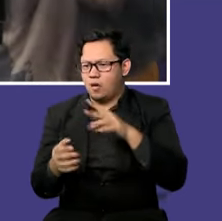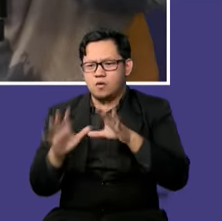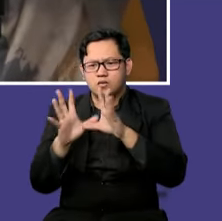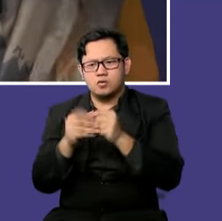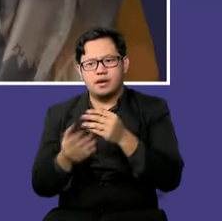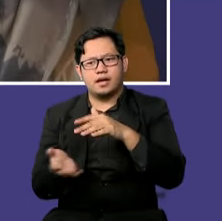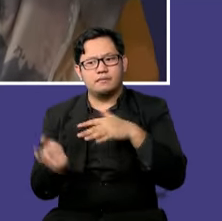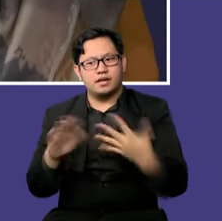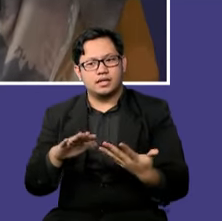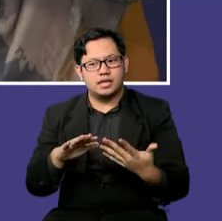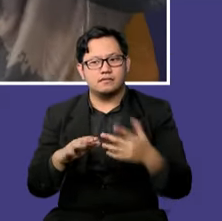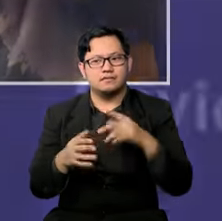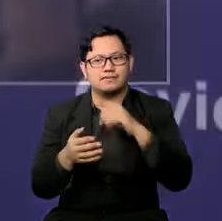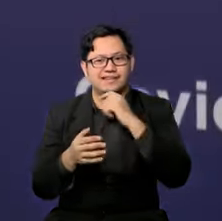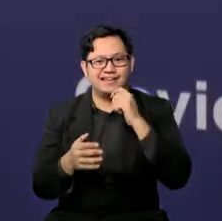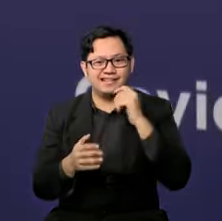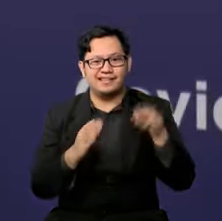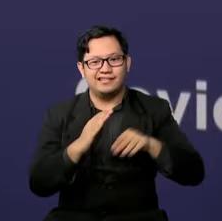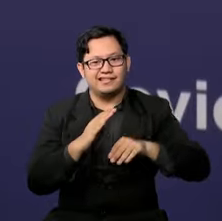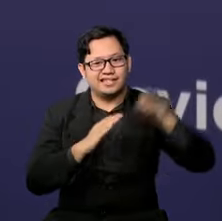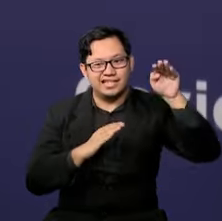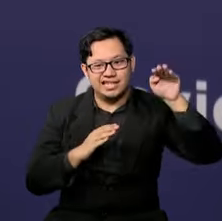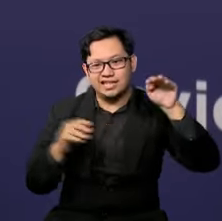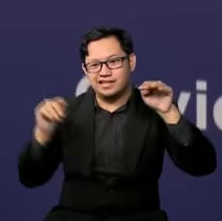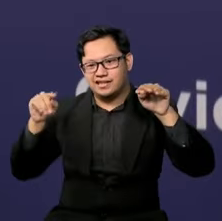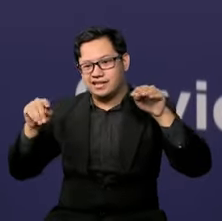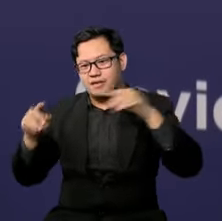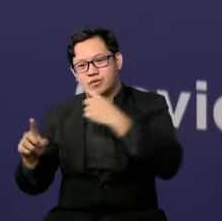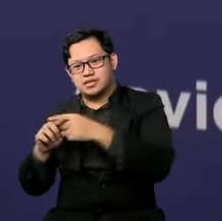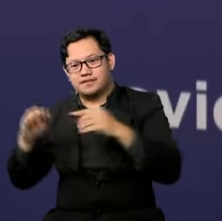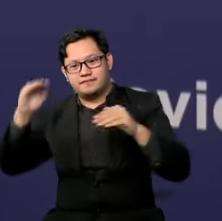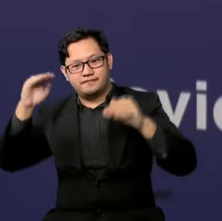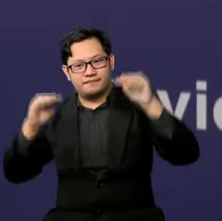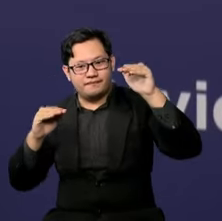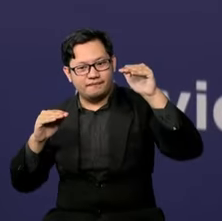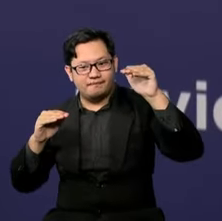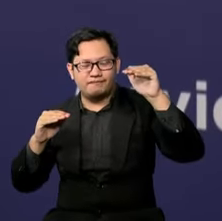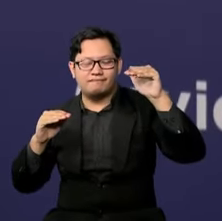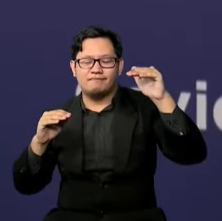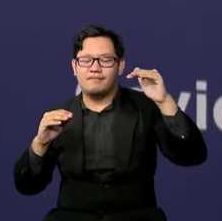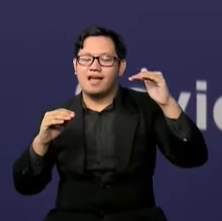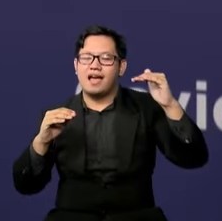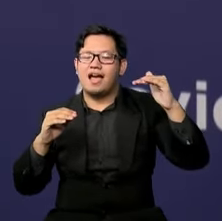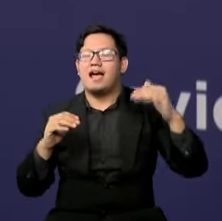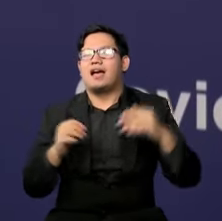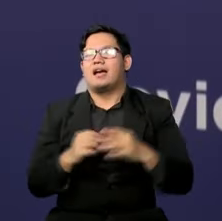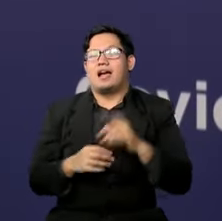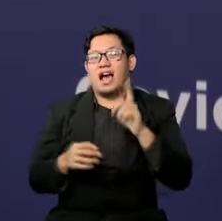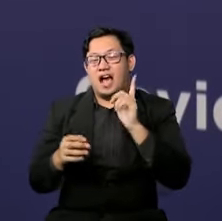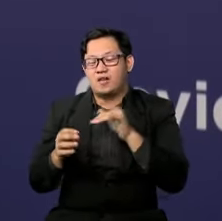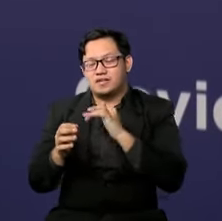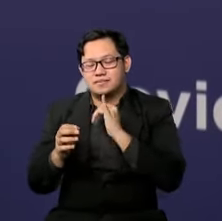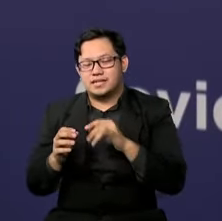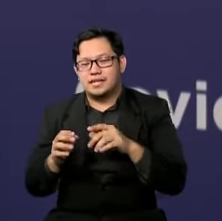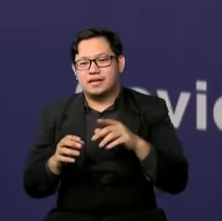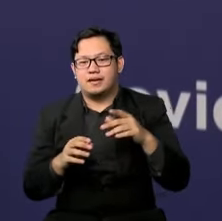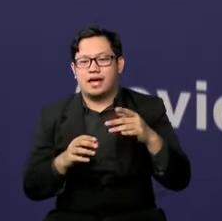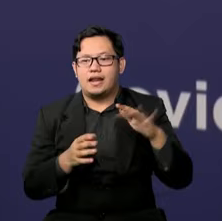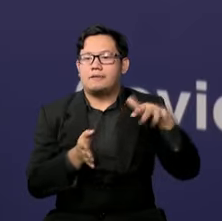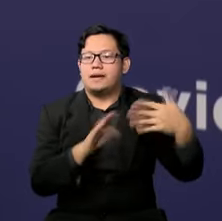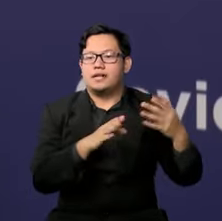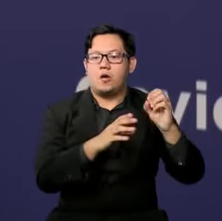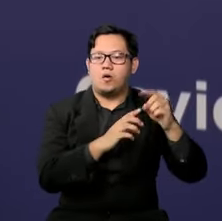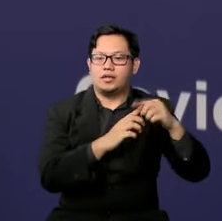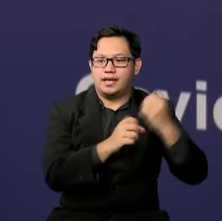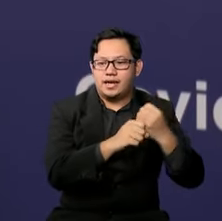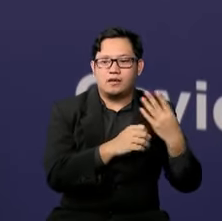daripada positif yang di atas ya tentu saja karena ada kematian karena berstatus ketika sedang odp kematian berstatus PDP misalnya